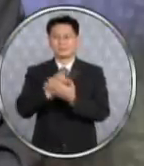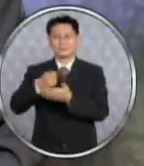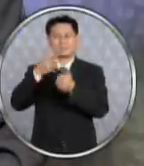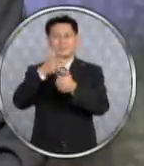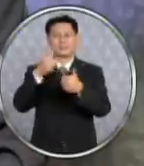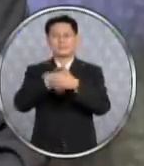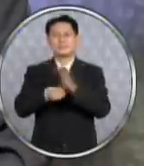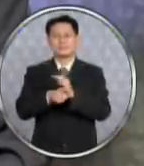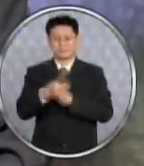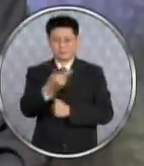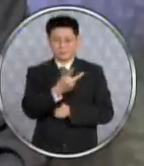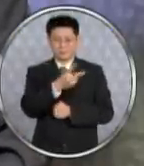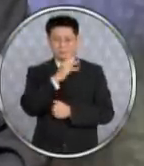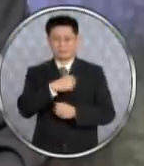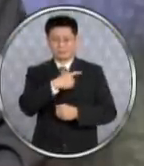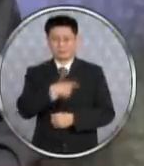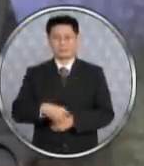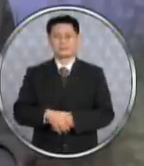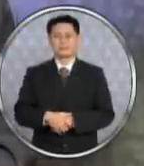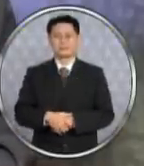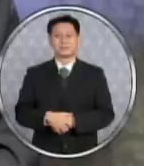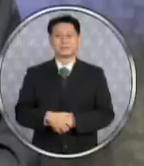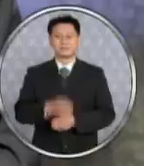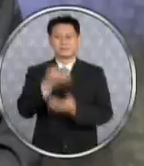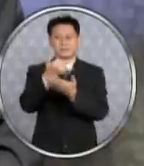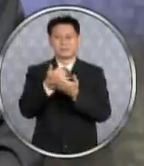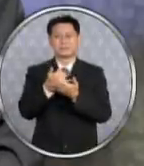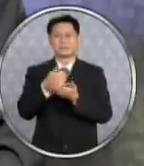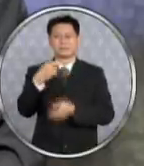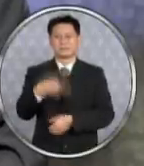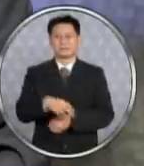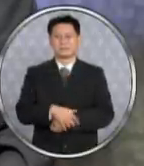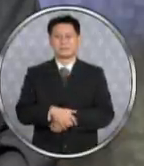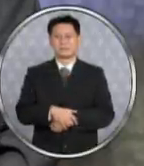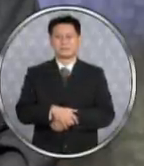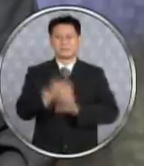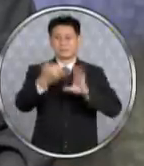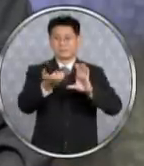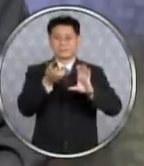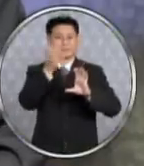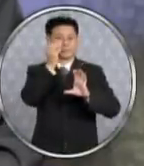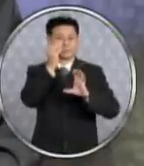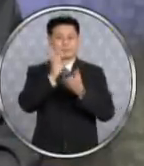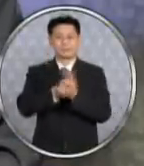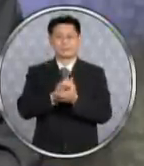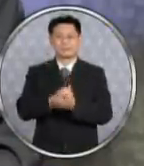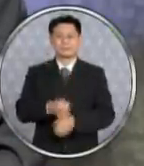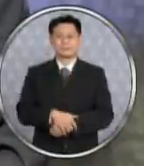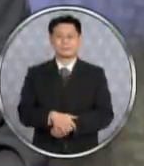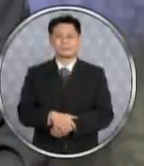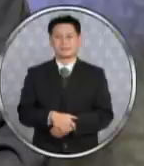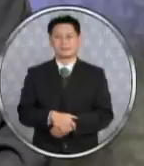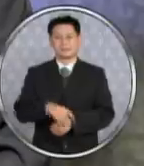人、两位可敬的对手、现场的贵宾，还有我们在电视机前面的国人同